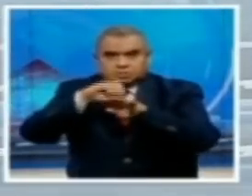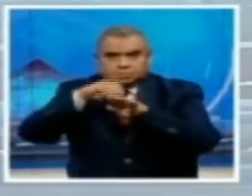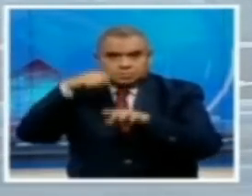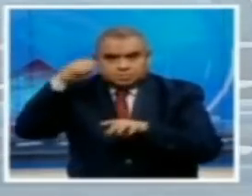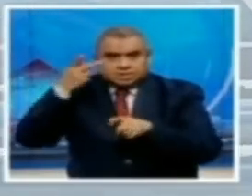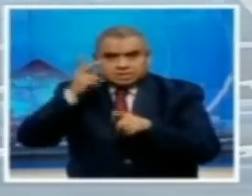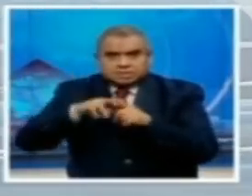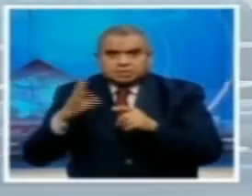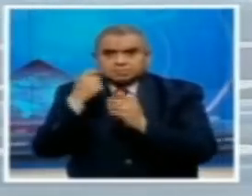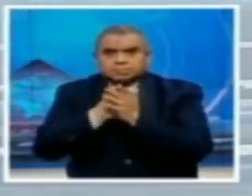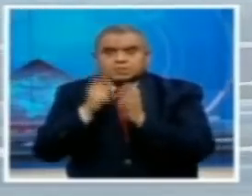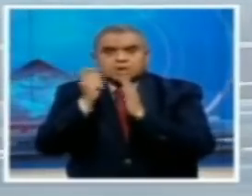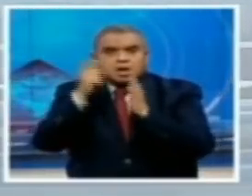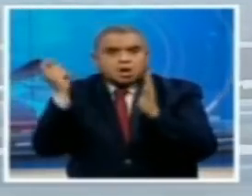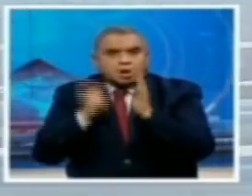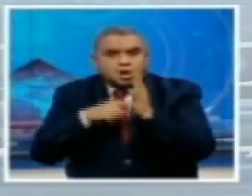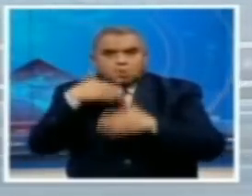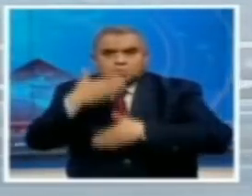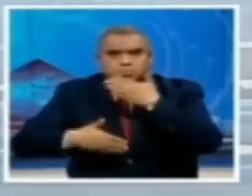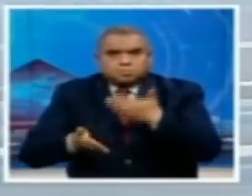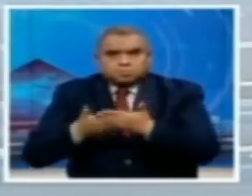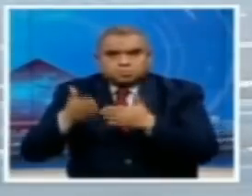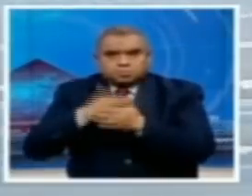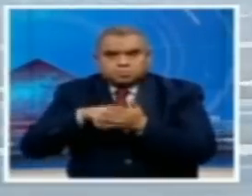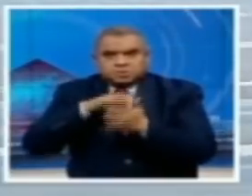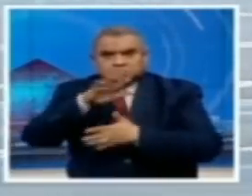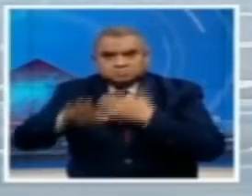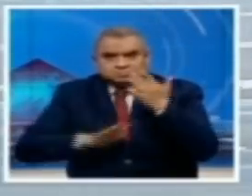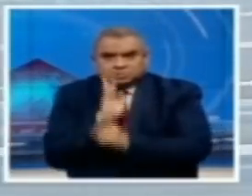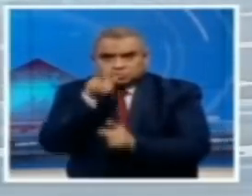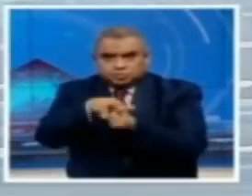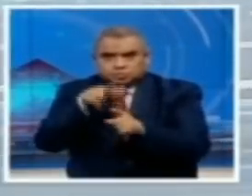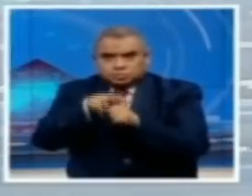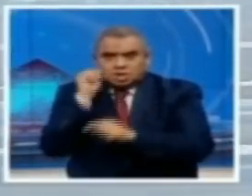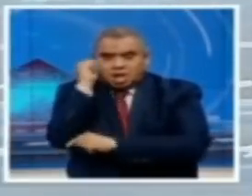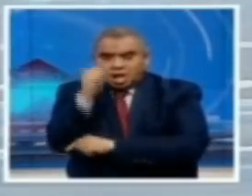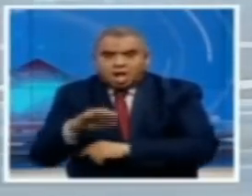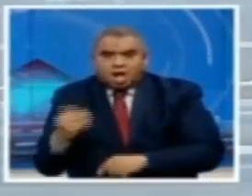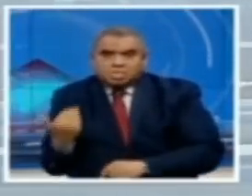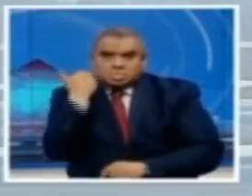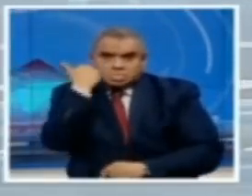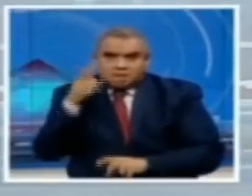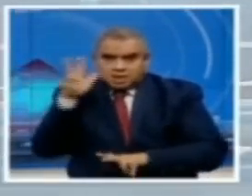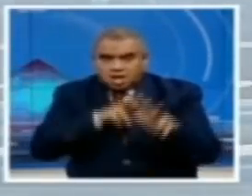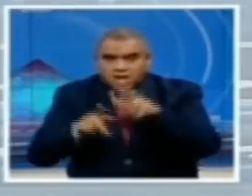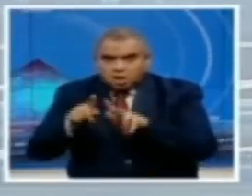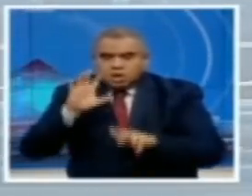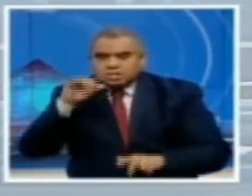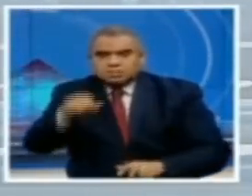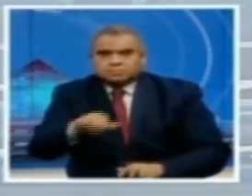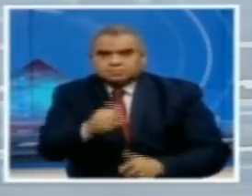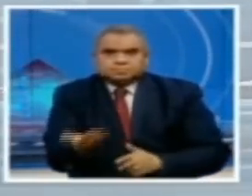هذا السياق باتخاذ كافة الإجراءات القانونية الفورية للتصدي الحاسم لأي تعديات على أملاك